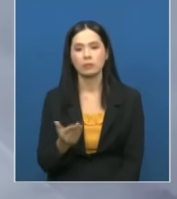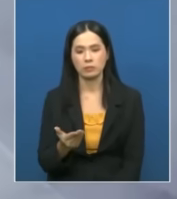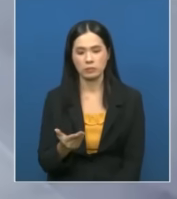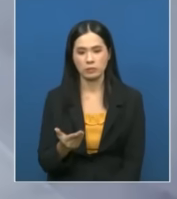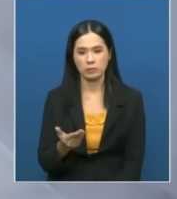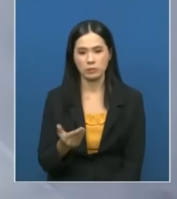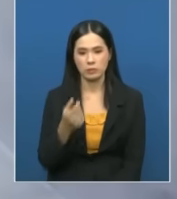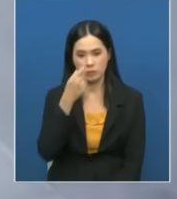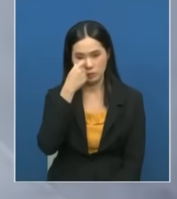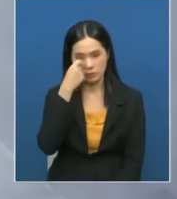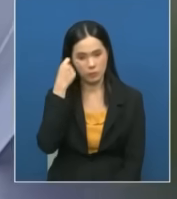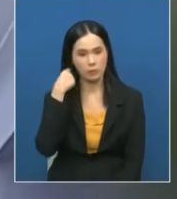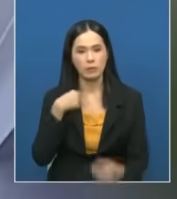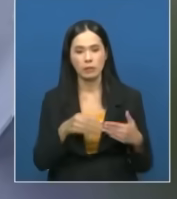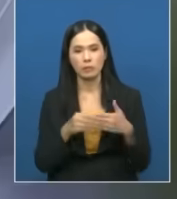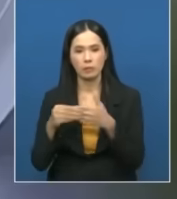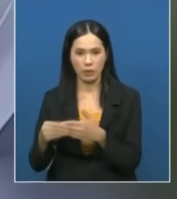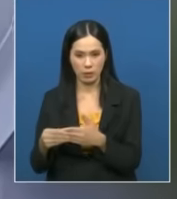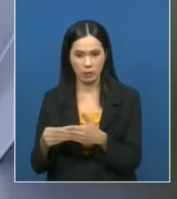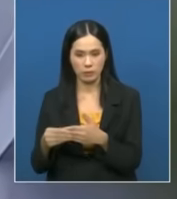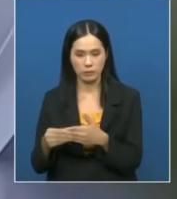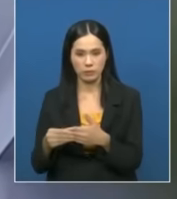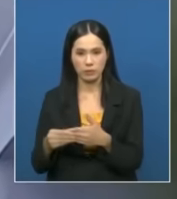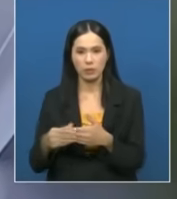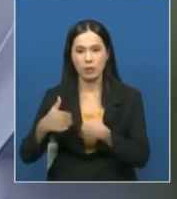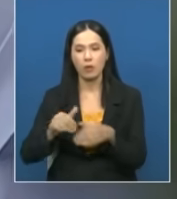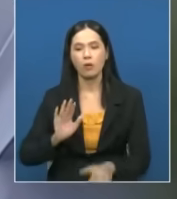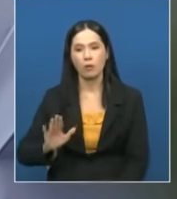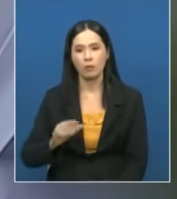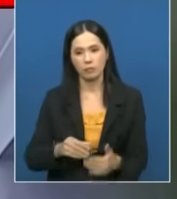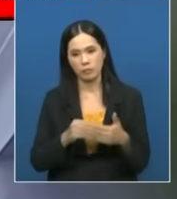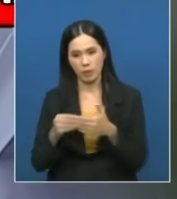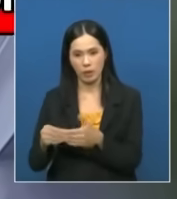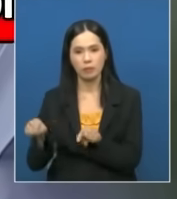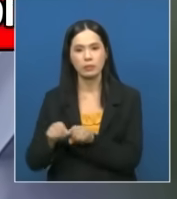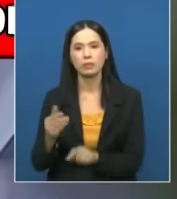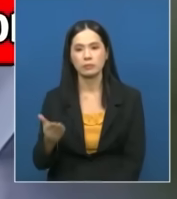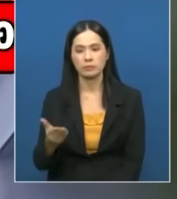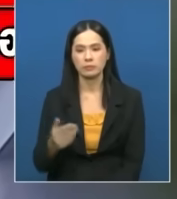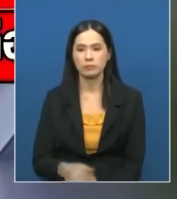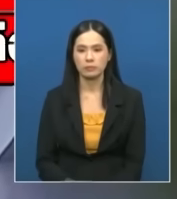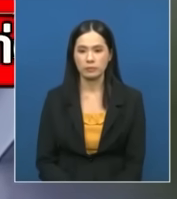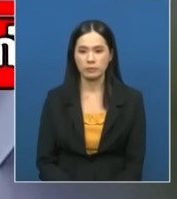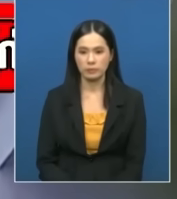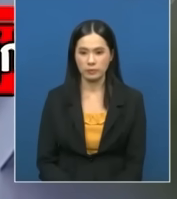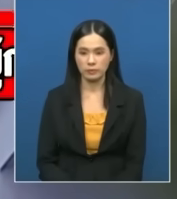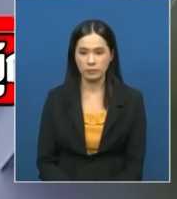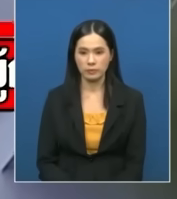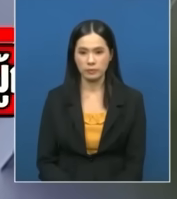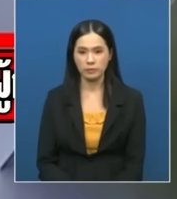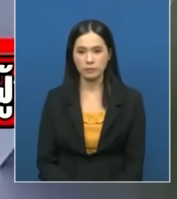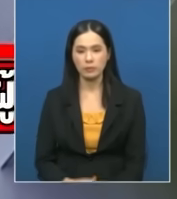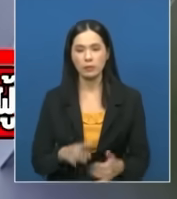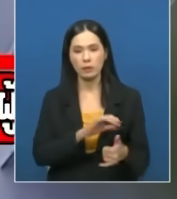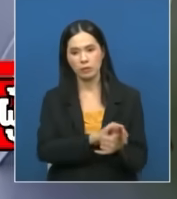ายเป็นคนพาผู้ก่อเหตุขึ้นไปบนห้องทางเดียวกันเลยค่ะแล้วหลังจากนั้นจับเข้าห้